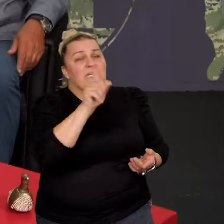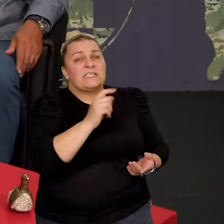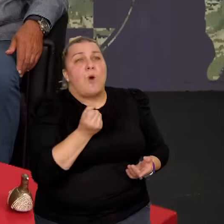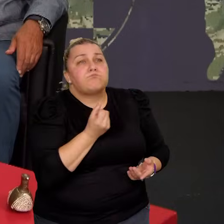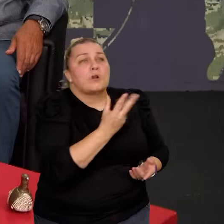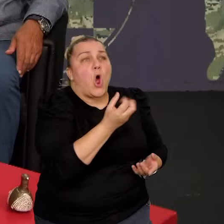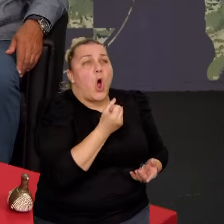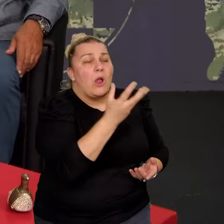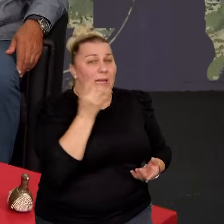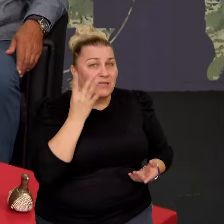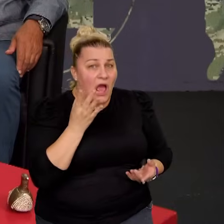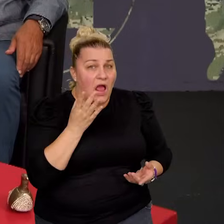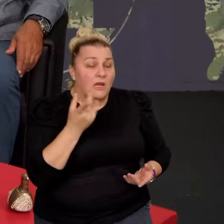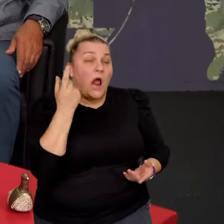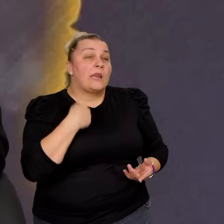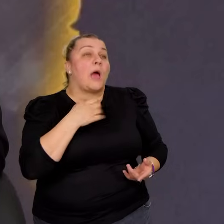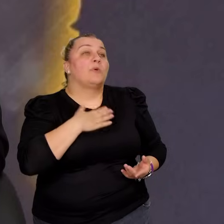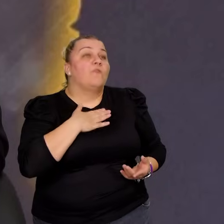dane, ali volio bi da smo odoljevali